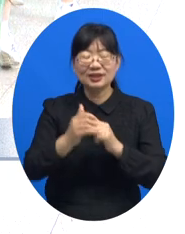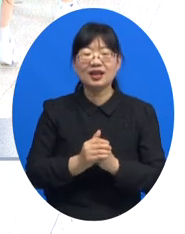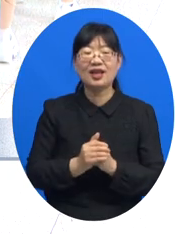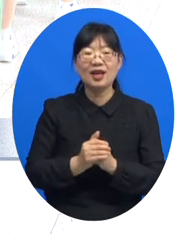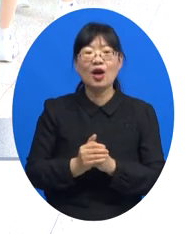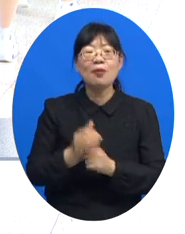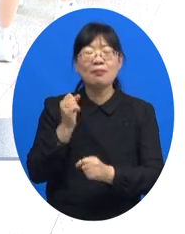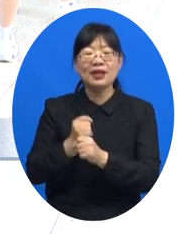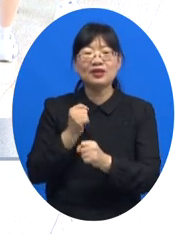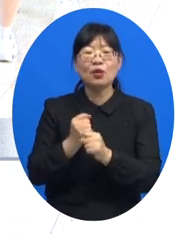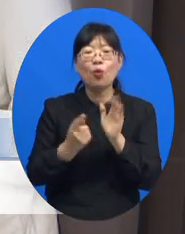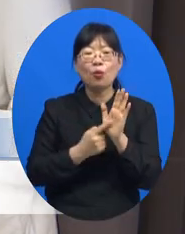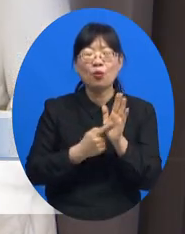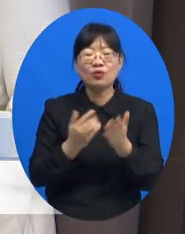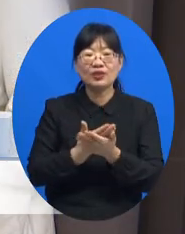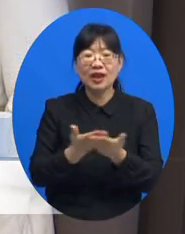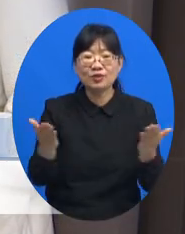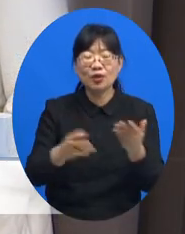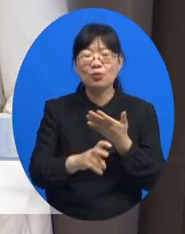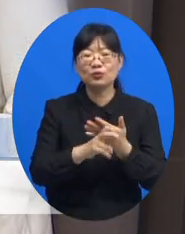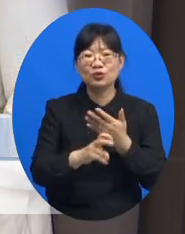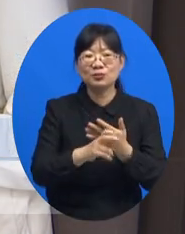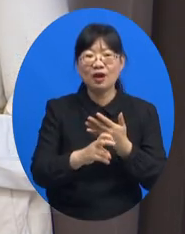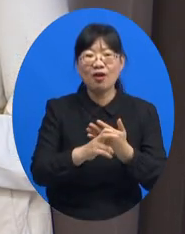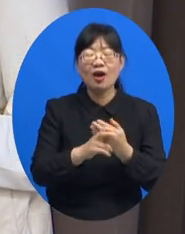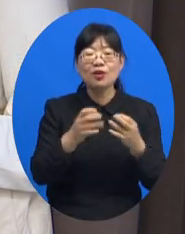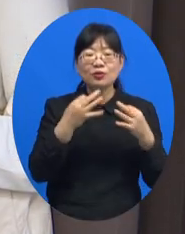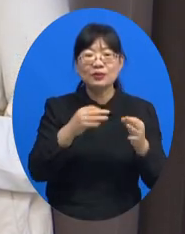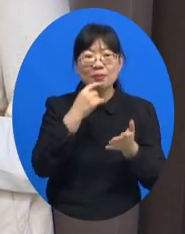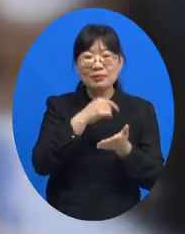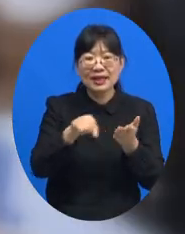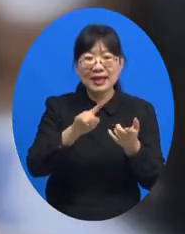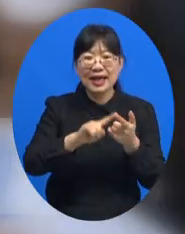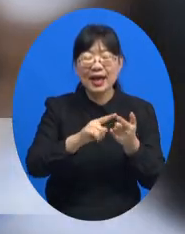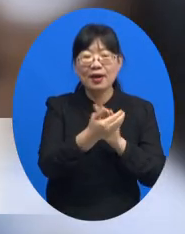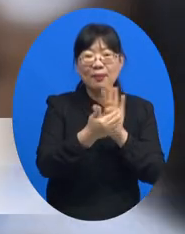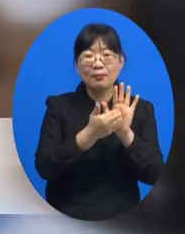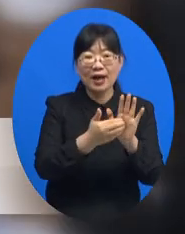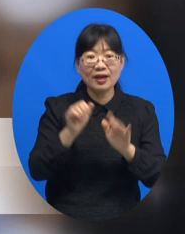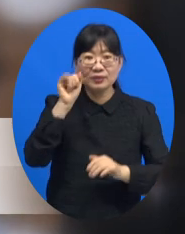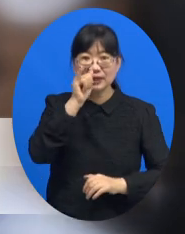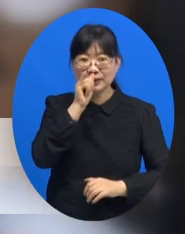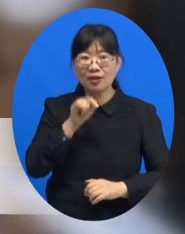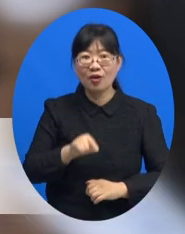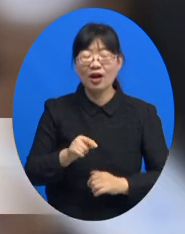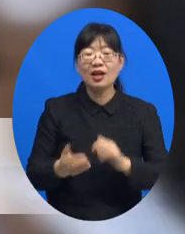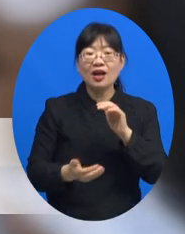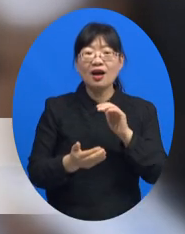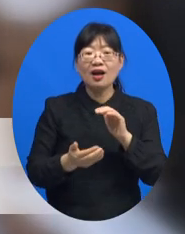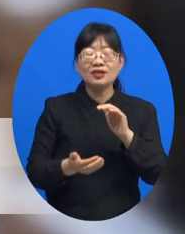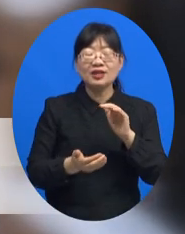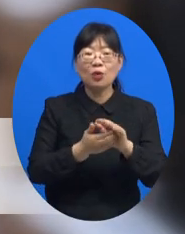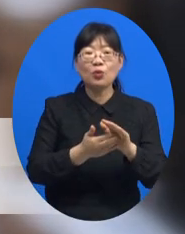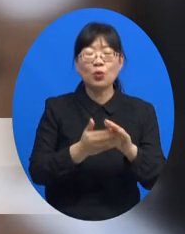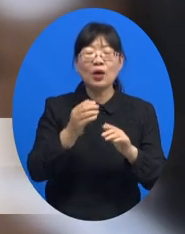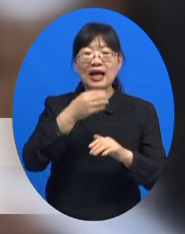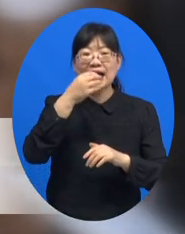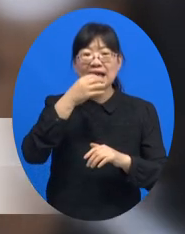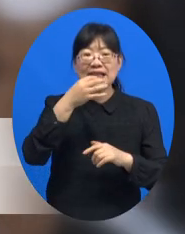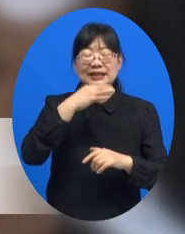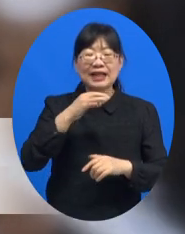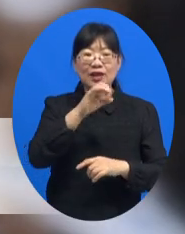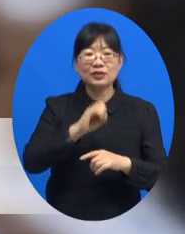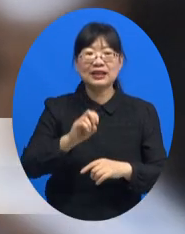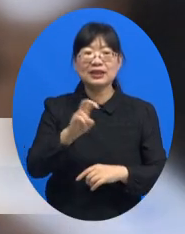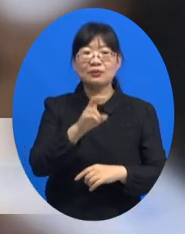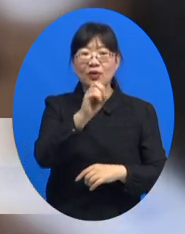홍보물을 나눠주면서 불법 사금융 피해 예방 캠페인도 벌입니다. 1년에 이자율 최고 이자율이 20%인데 이제 일주일